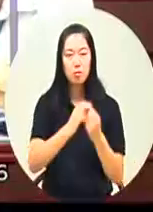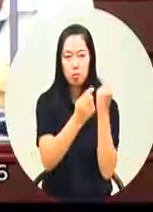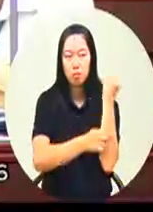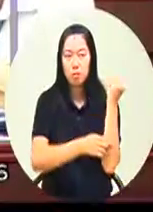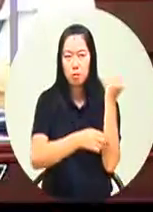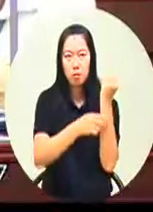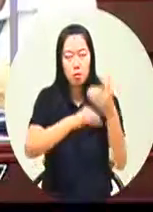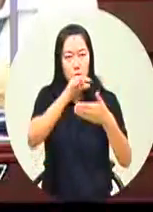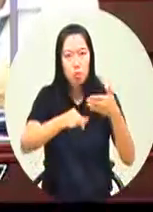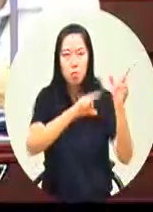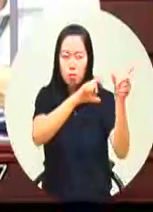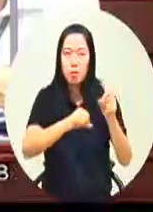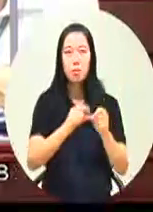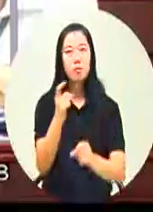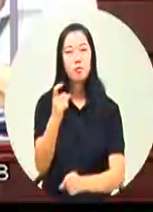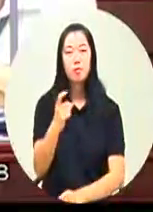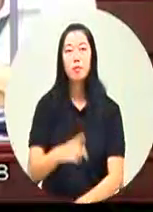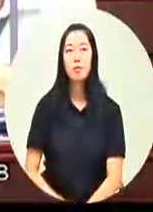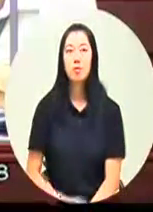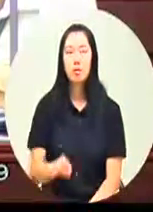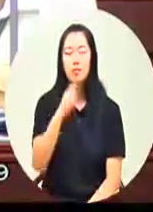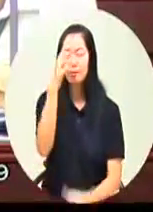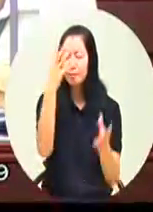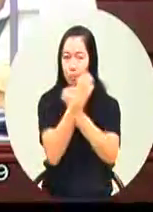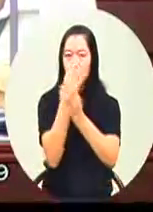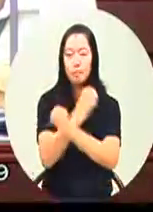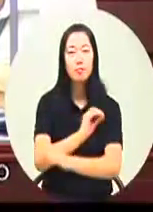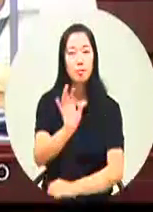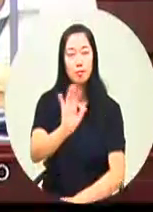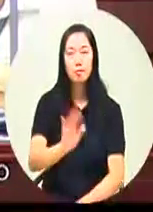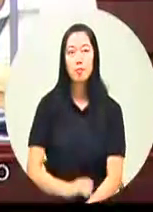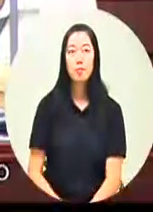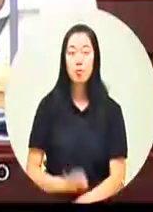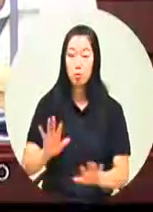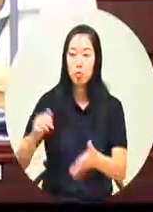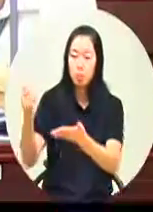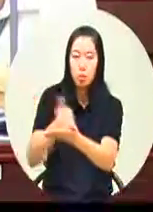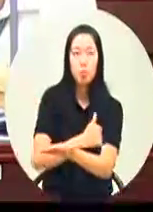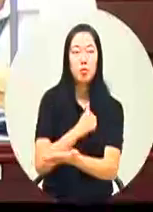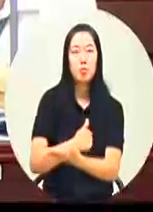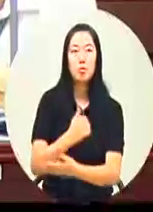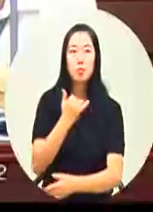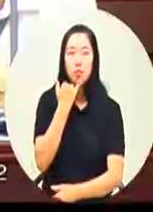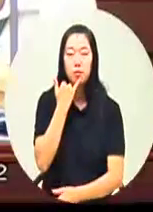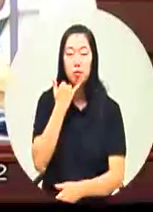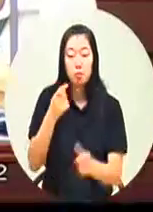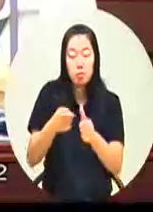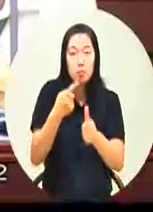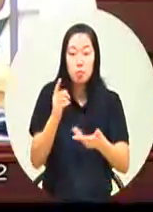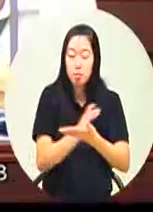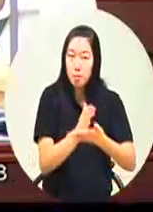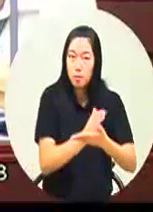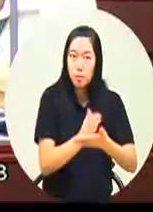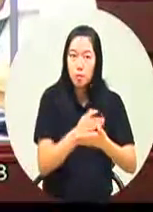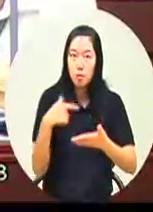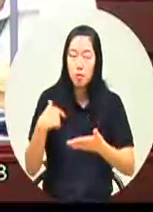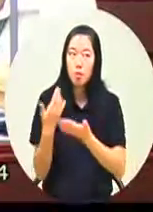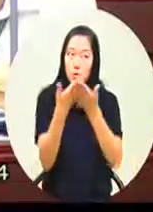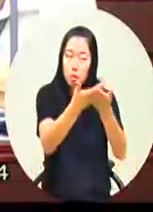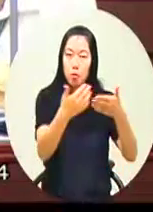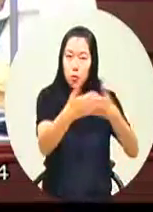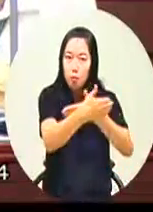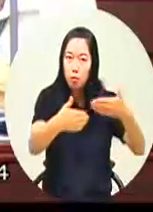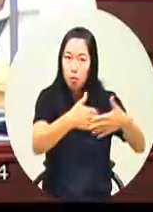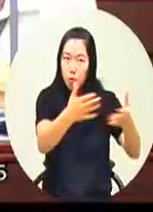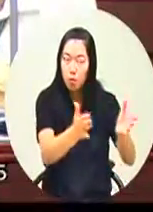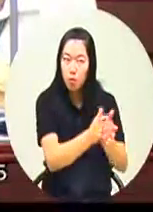员不用做太多的误解了哈、哦。我们既然引进，就是会有先有评估，而且要送交通部，他才会核